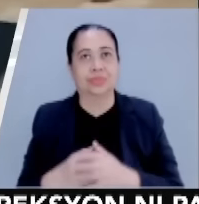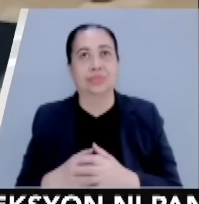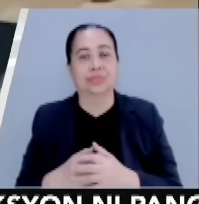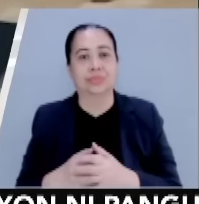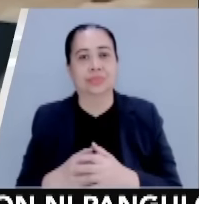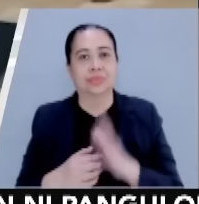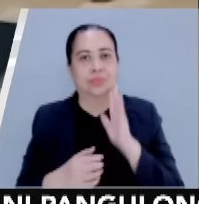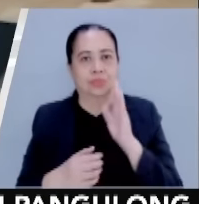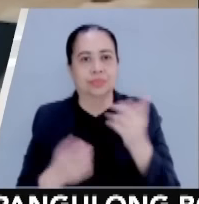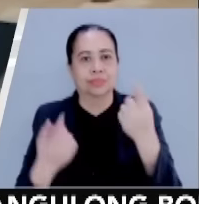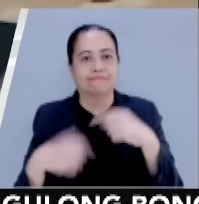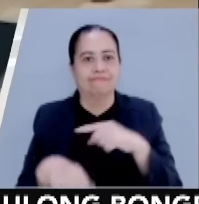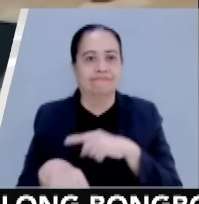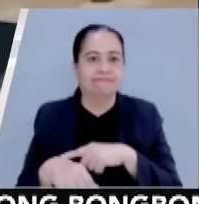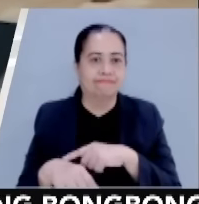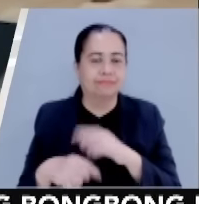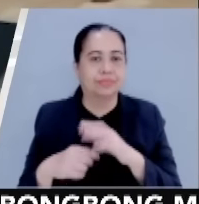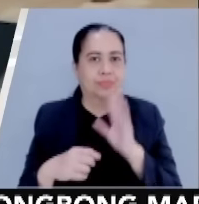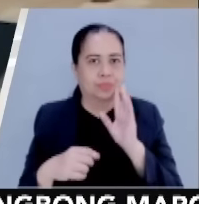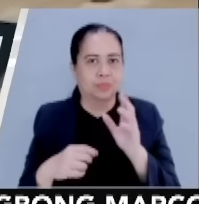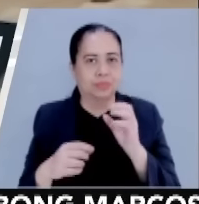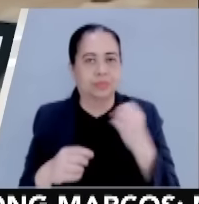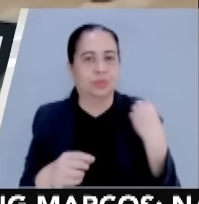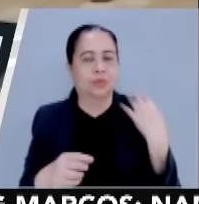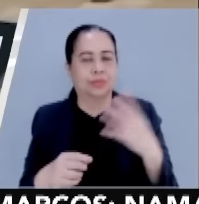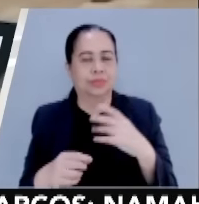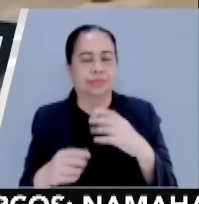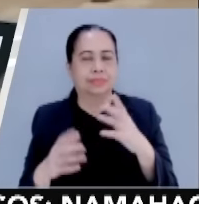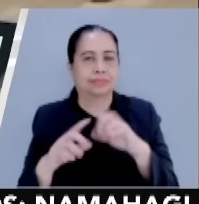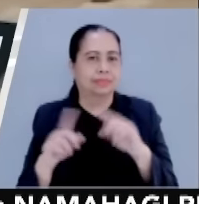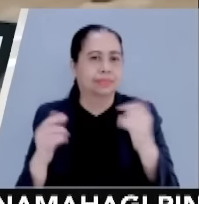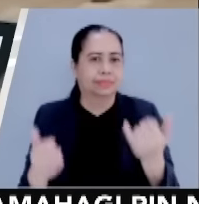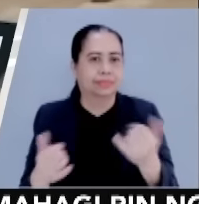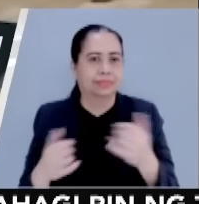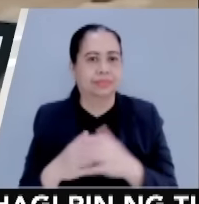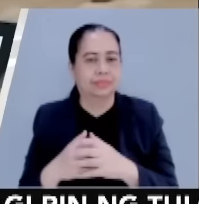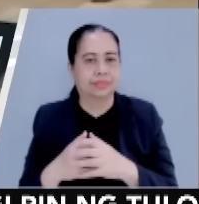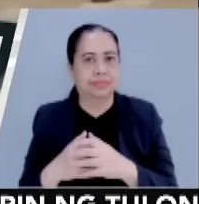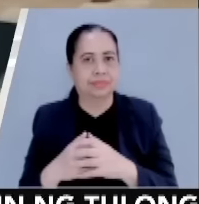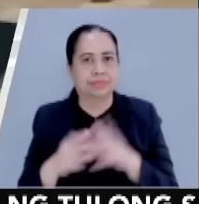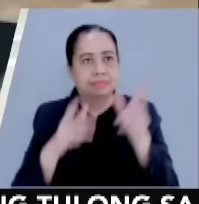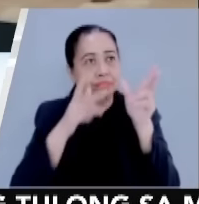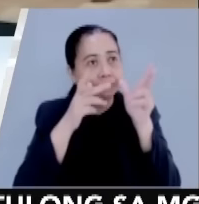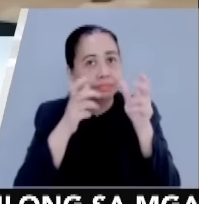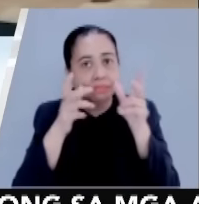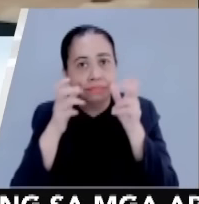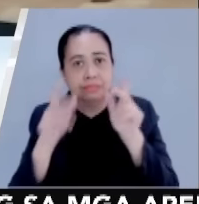oras, magiging opisyal ang lahat. Basta ako ngayon, nakikinig ako sa taong bayan.